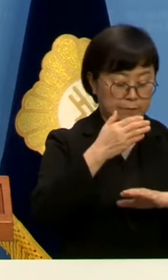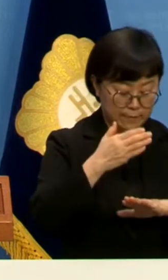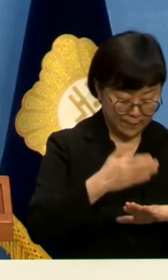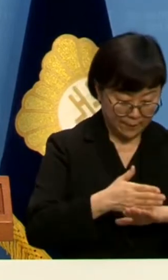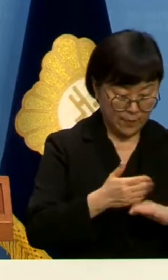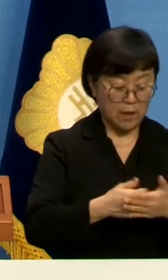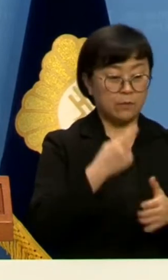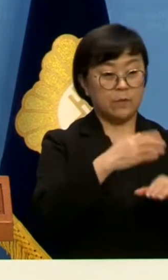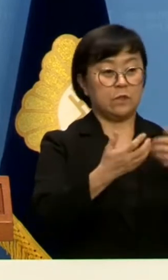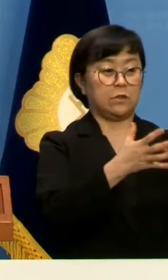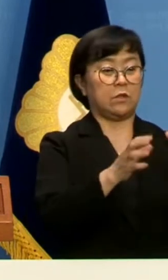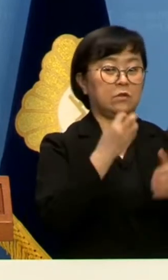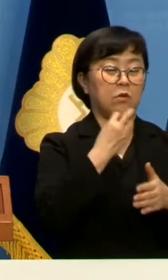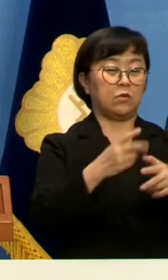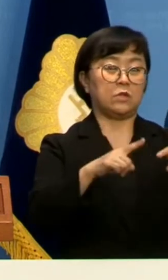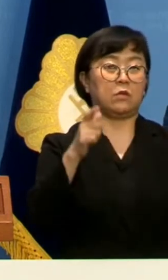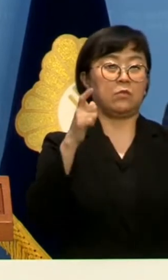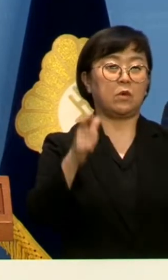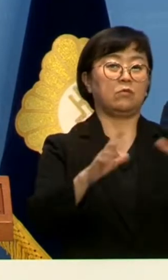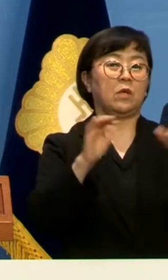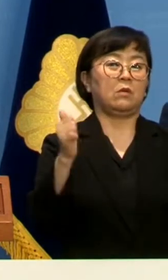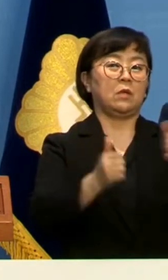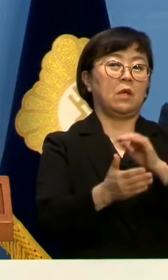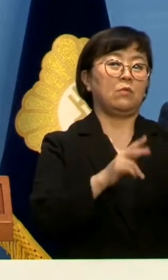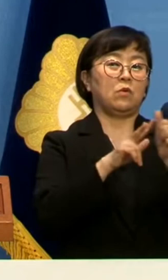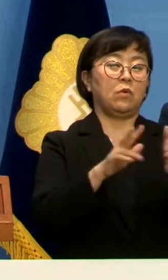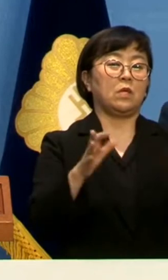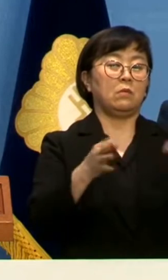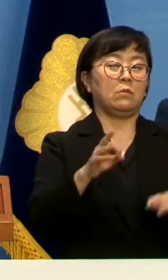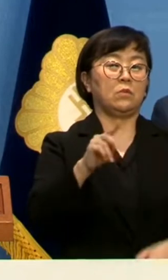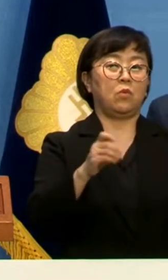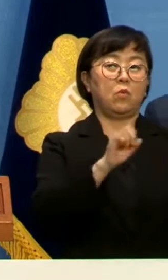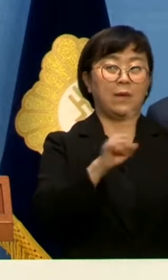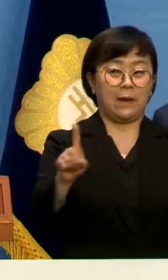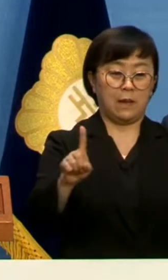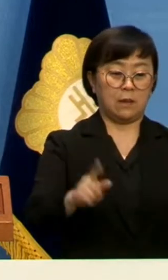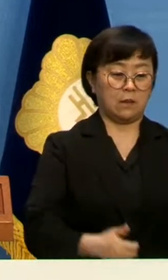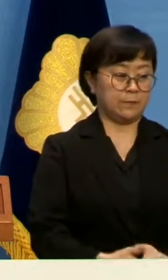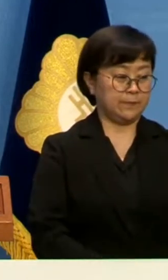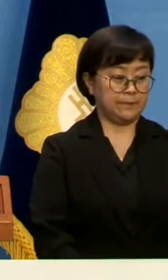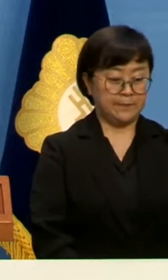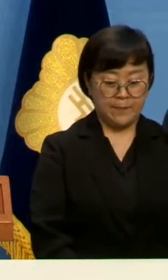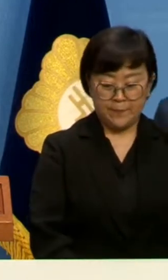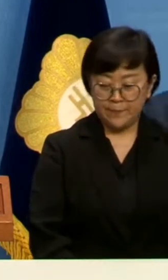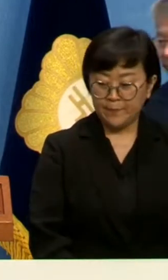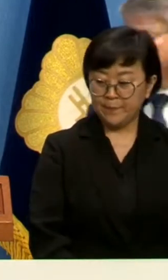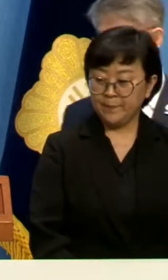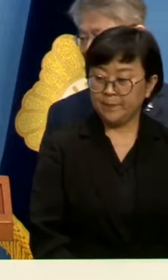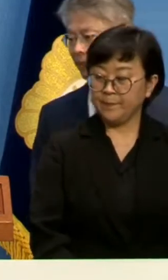감사합니다. 더불어민주당 서울 서대문과 국회의원 예비후보 김동아 의원님.